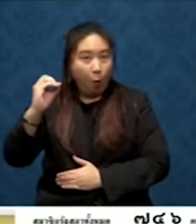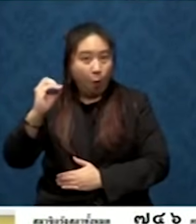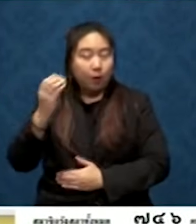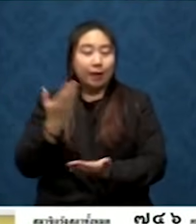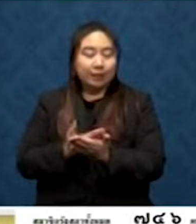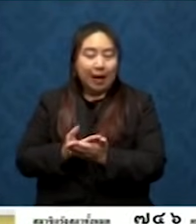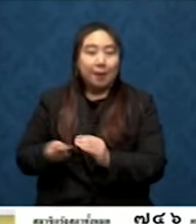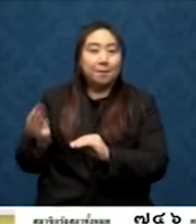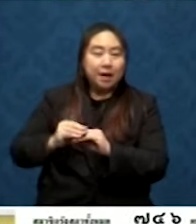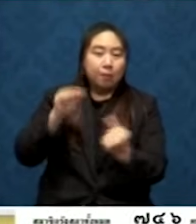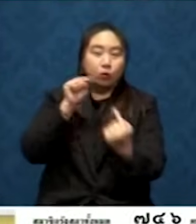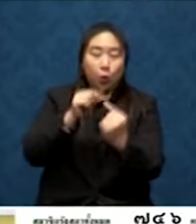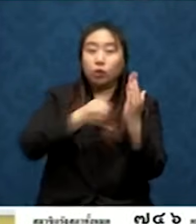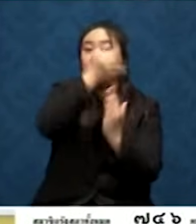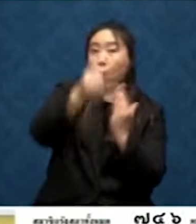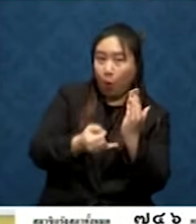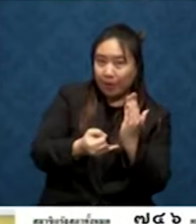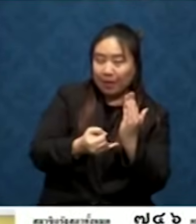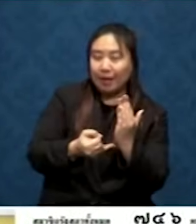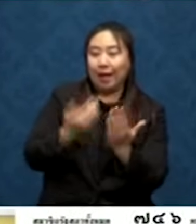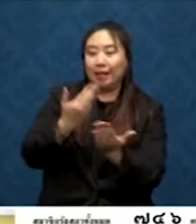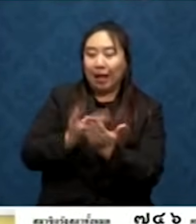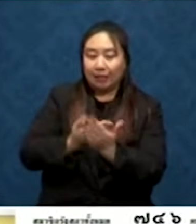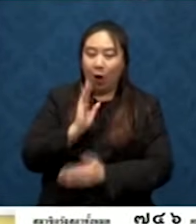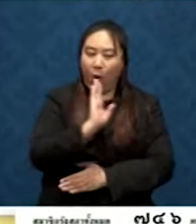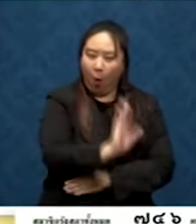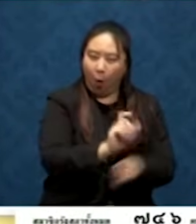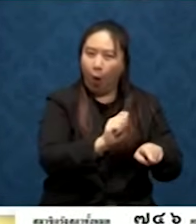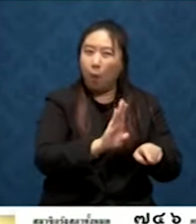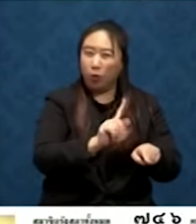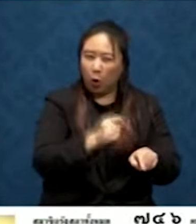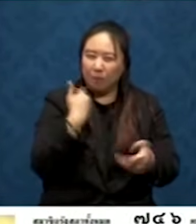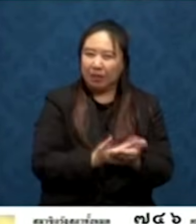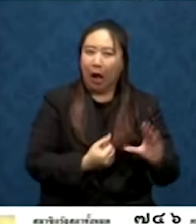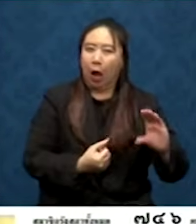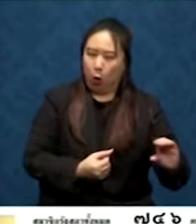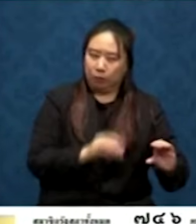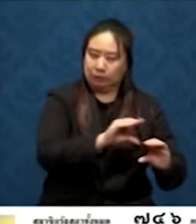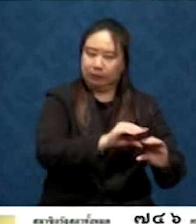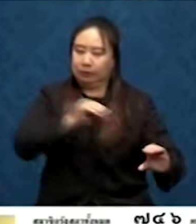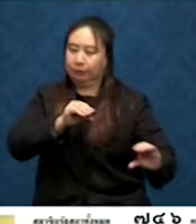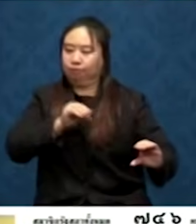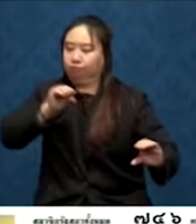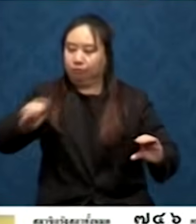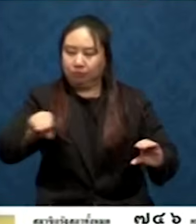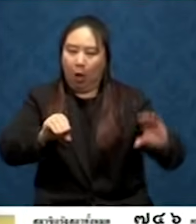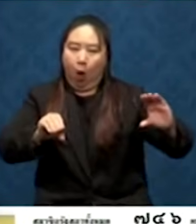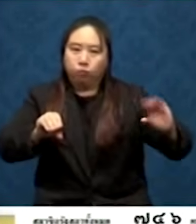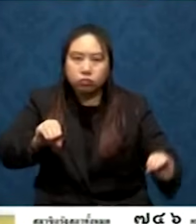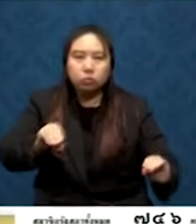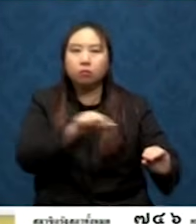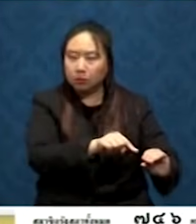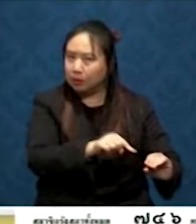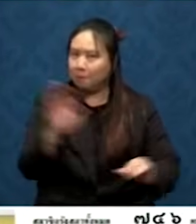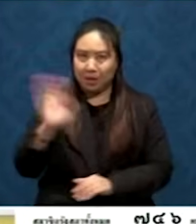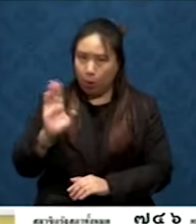และงบกลุ่มจังหวัดนั้นท่านจะไม่ไปดึงมาจากกระเป๋าของท้องถิ่นที่ก็มีอยู่น้อยนิดอยู่แล้วจนเป็นการลดงบประมาณที่ท้องถิ่นมีในการแก้ไขปัญหา